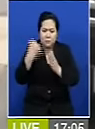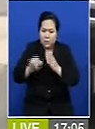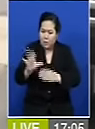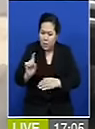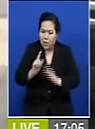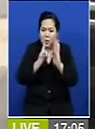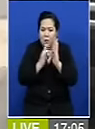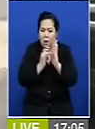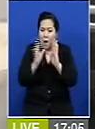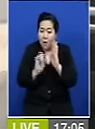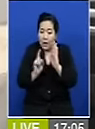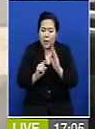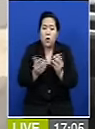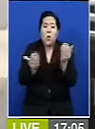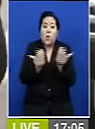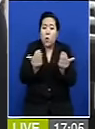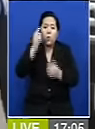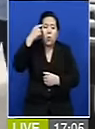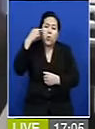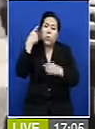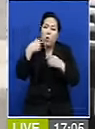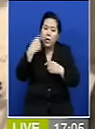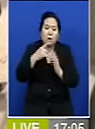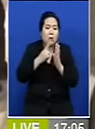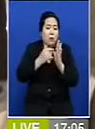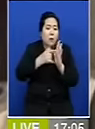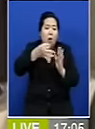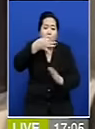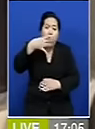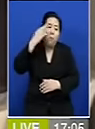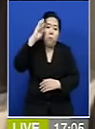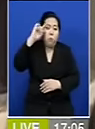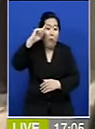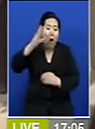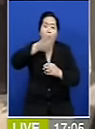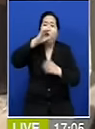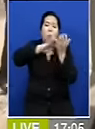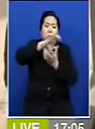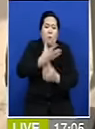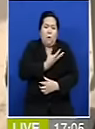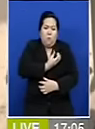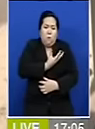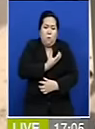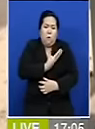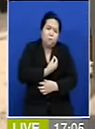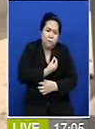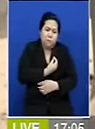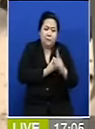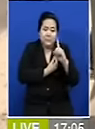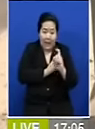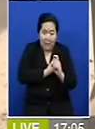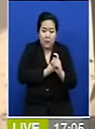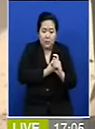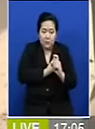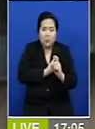ตุหลักที่ทำให้น้องเสียชีวิตเพราะว่าหัวใจเด็กช็อกนะครับหัวใจล้มเหลวแล้วก็ตอนนี้ก็อยู่ระห